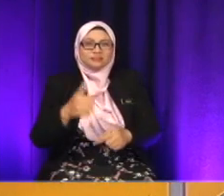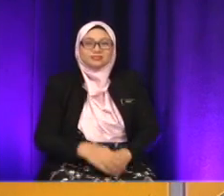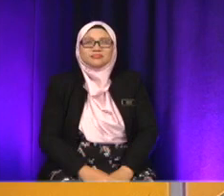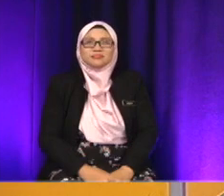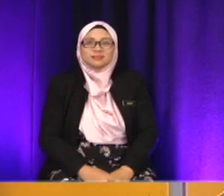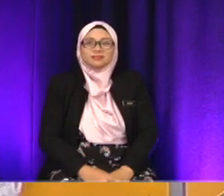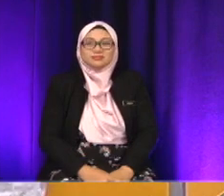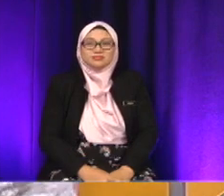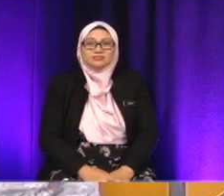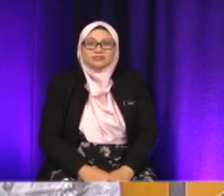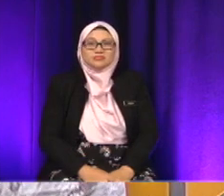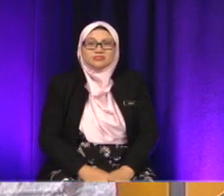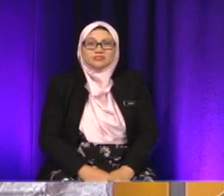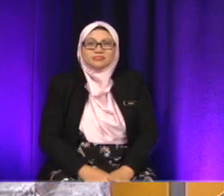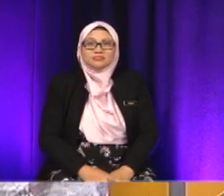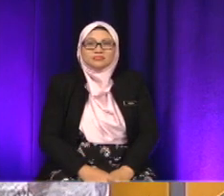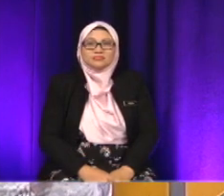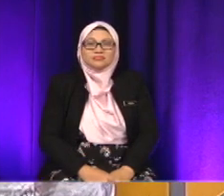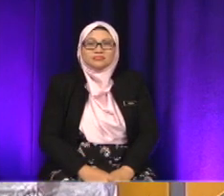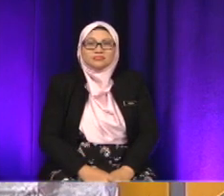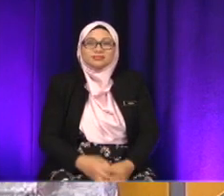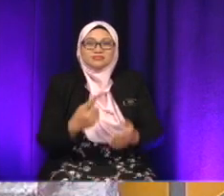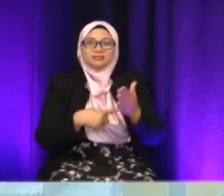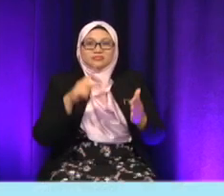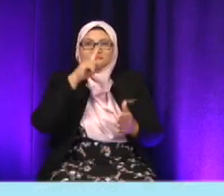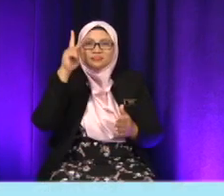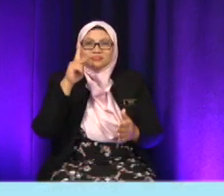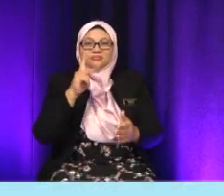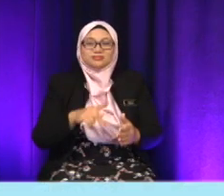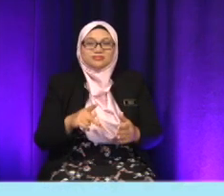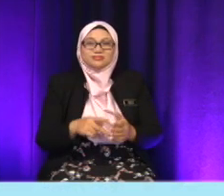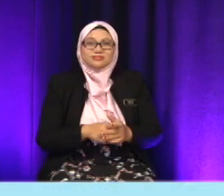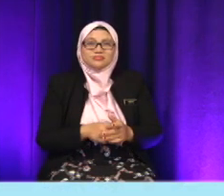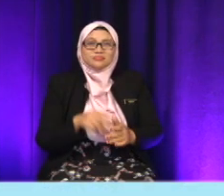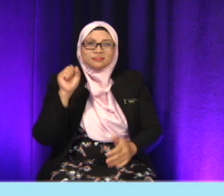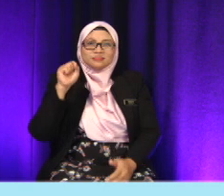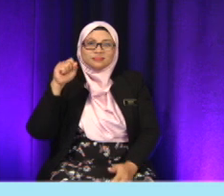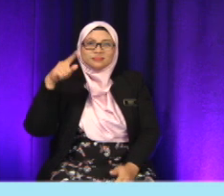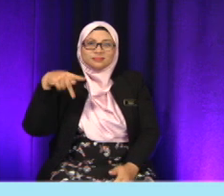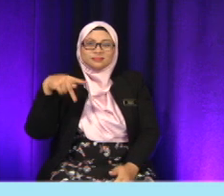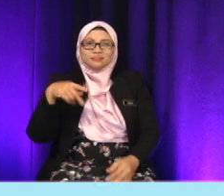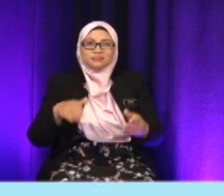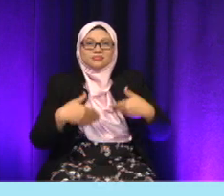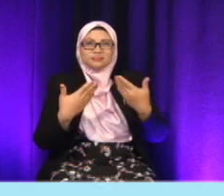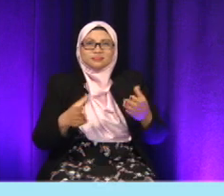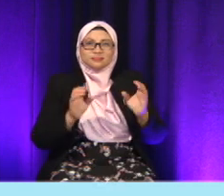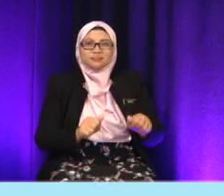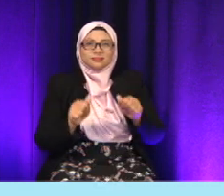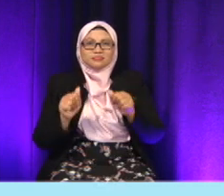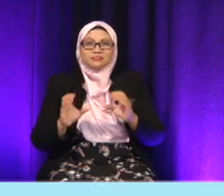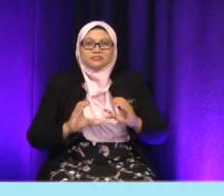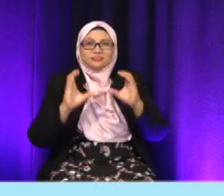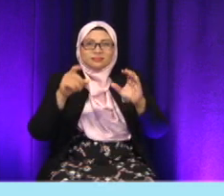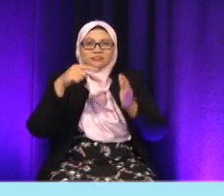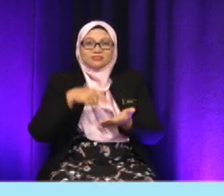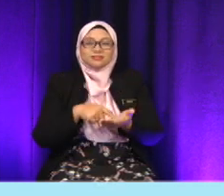soalnya yang kedua bagus oke apakah jangka and output bagiku atau cara ini ah soalnya nih minta kamu